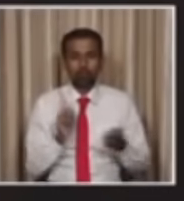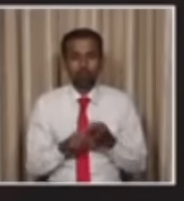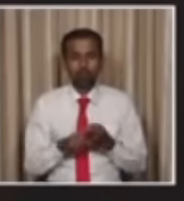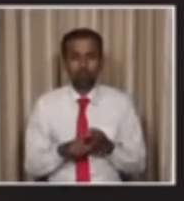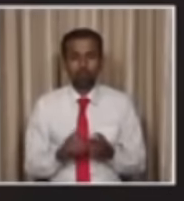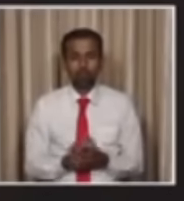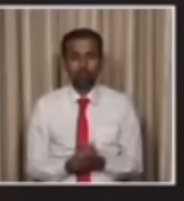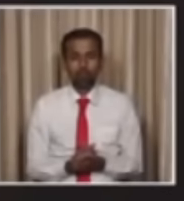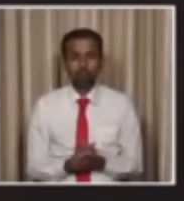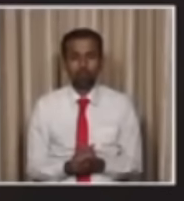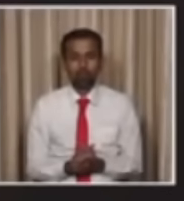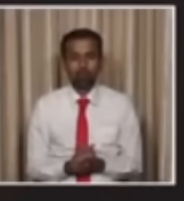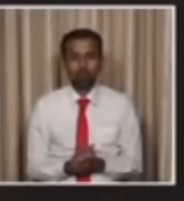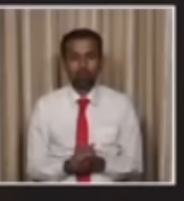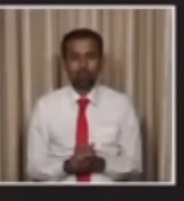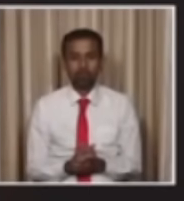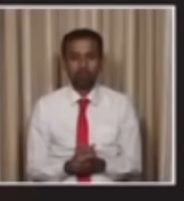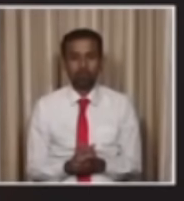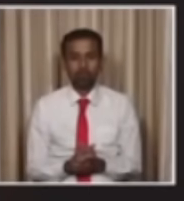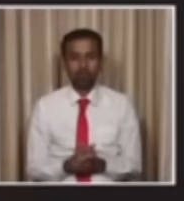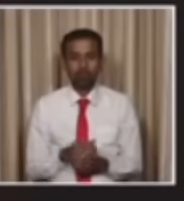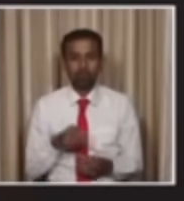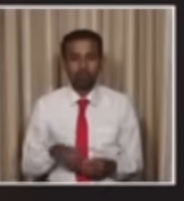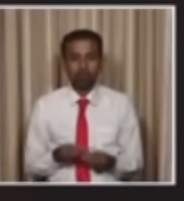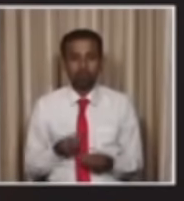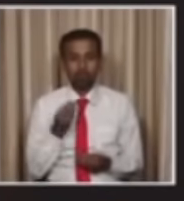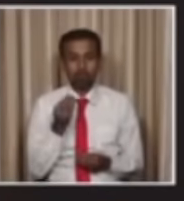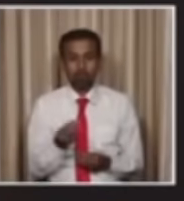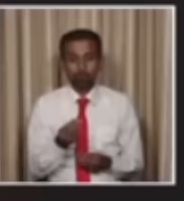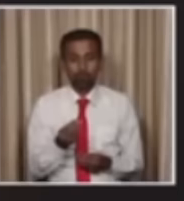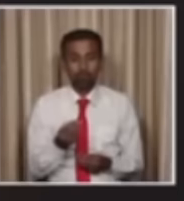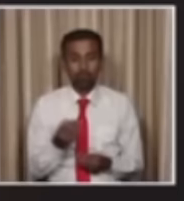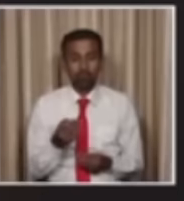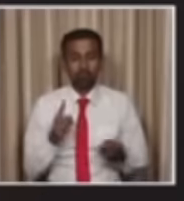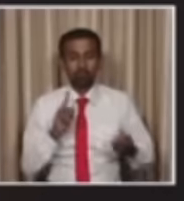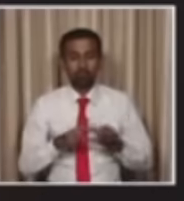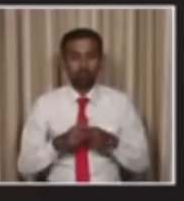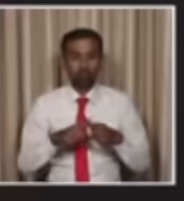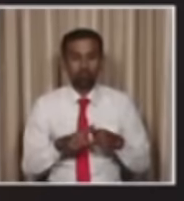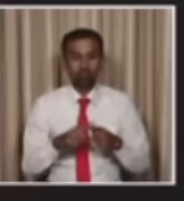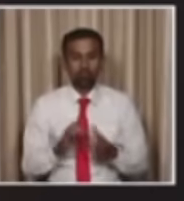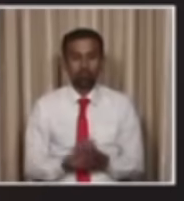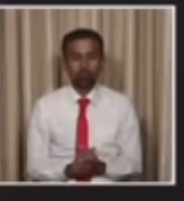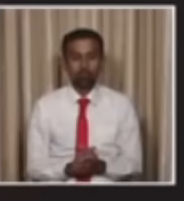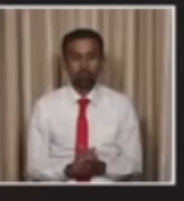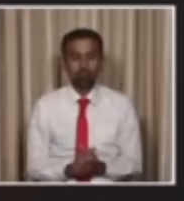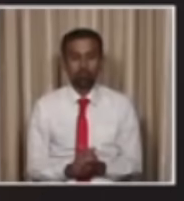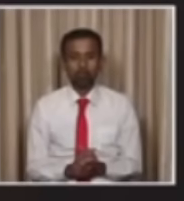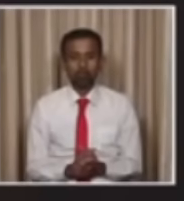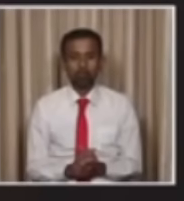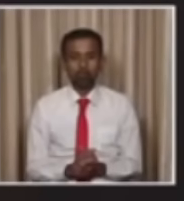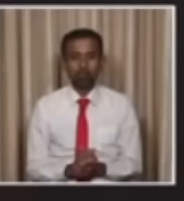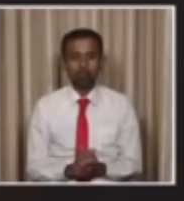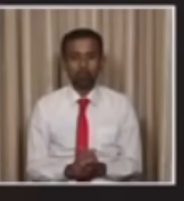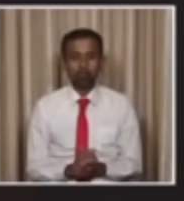ගියා. ලෝකයත් එක්ක ලෝකයේ සැපවීම වලට ඒ මිලත් එක්ක තරඟ කරන්න බැරුව ගියා. ඉතින් ඒක තමයි අපේ රටේ